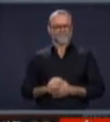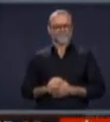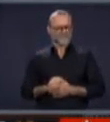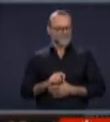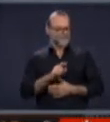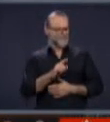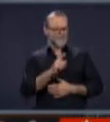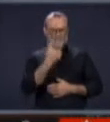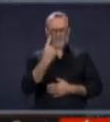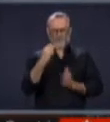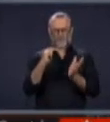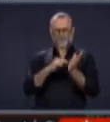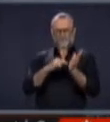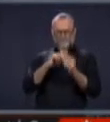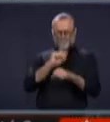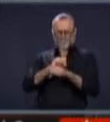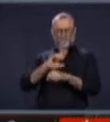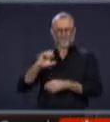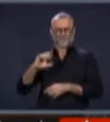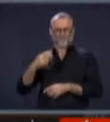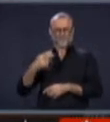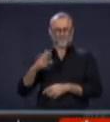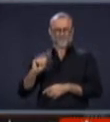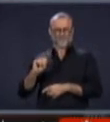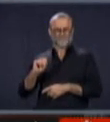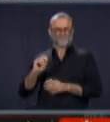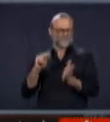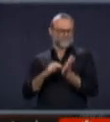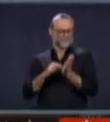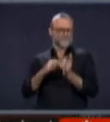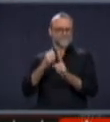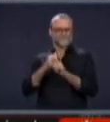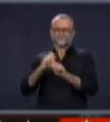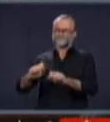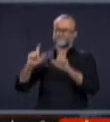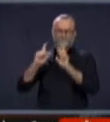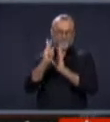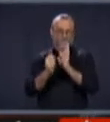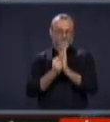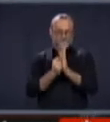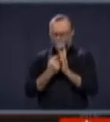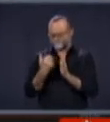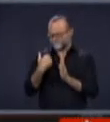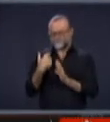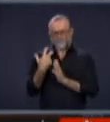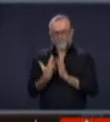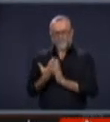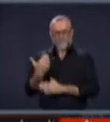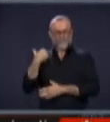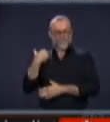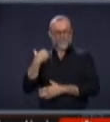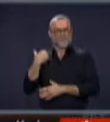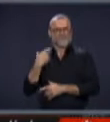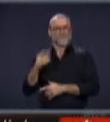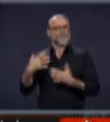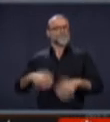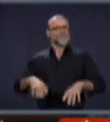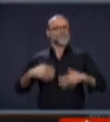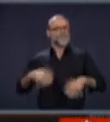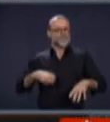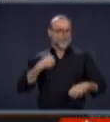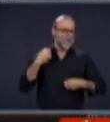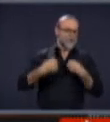Il y a une infirmière aux soins intensifs au CHUM qui a publié une vidéo il y a quelques heures. Elle était